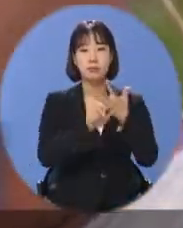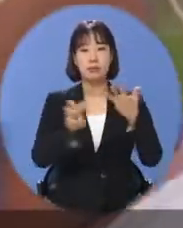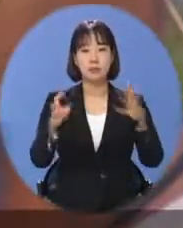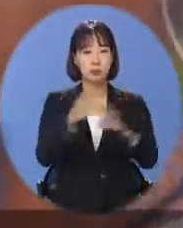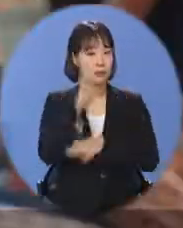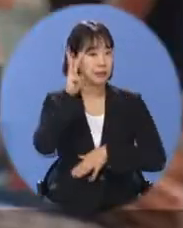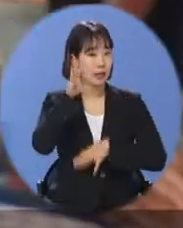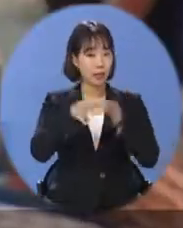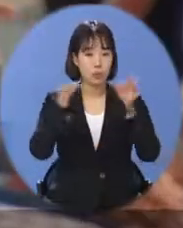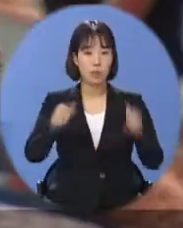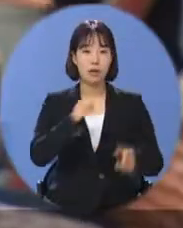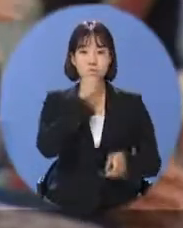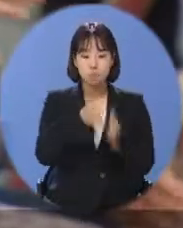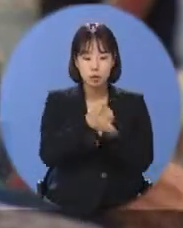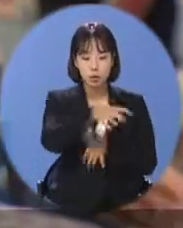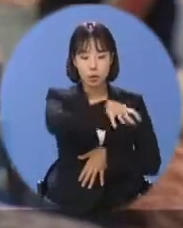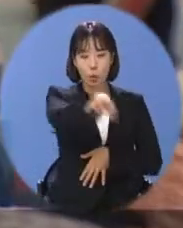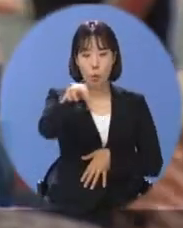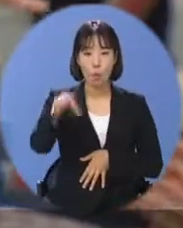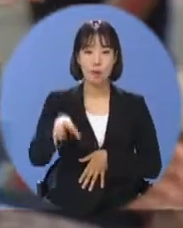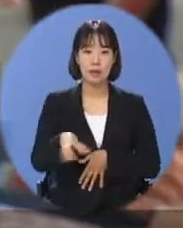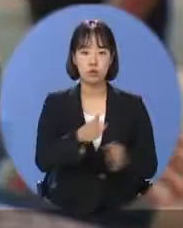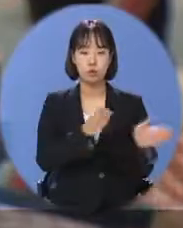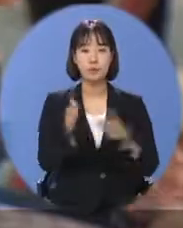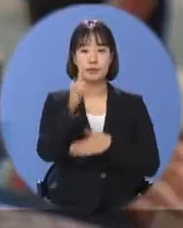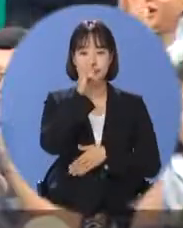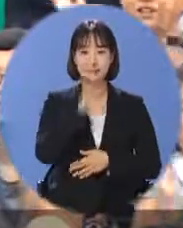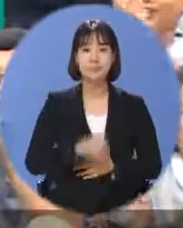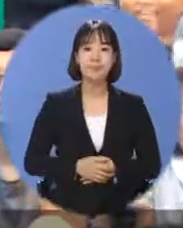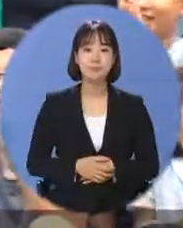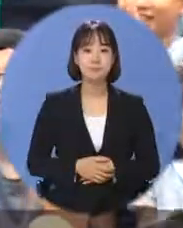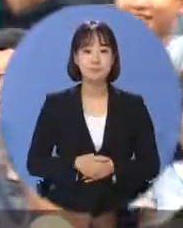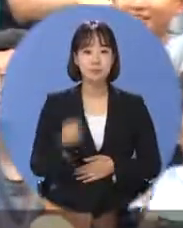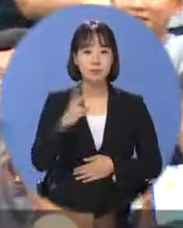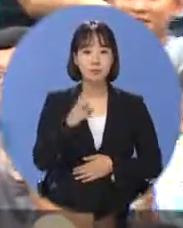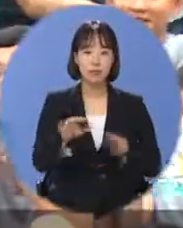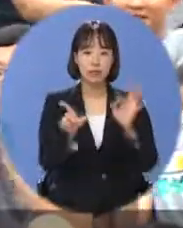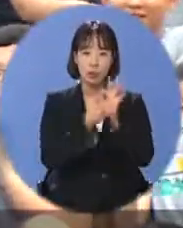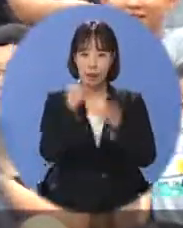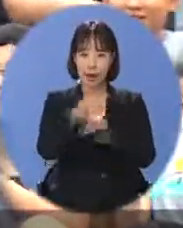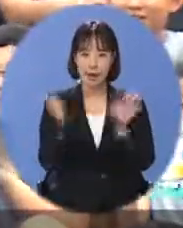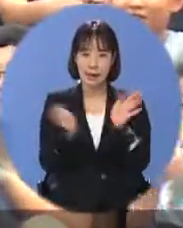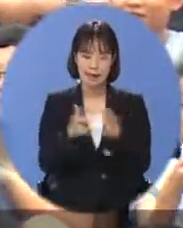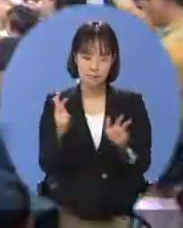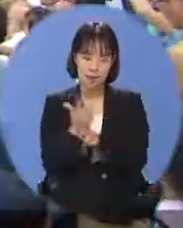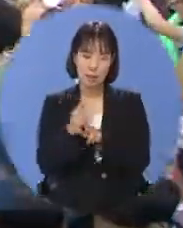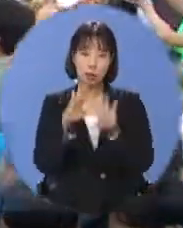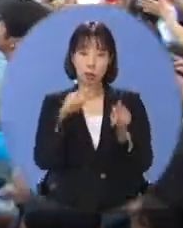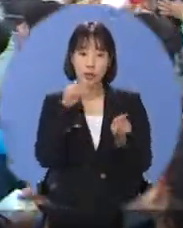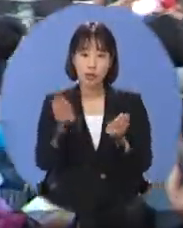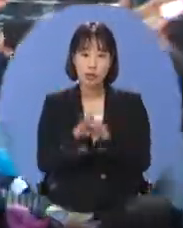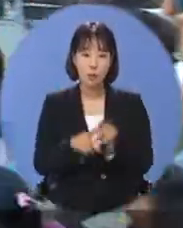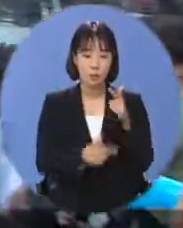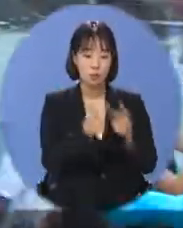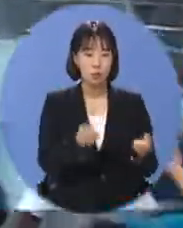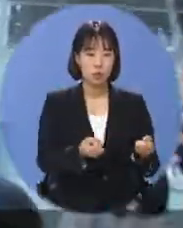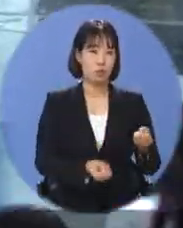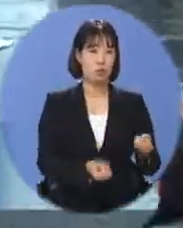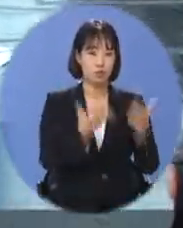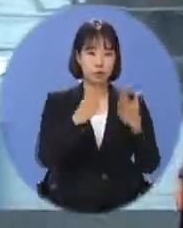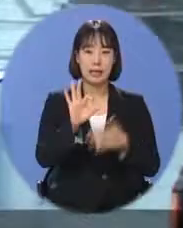사흘에 걸쳐 원도심 길거리 마당 무대에서 공연을 펼칩니다. 또 10월 말까지 매 주말마다 목포 축제와